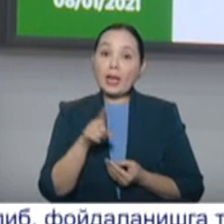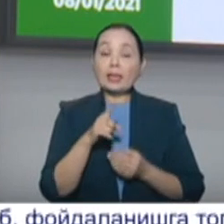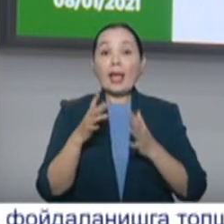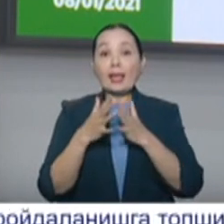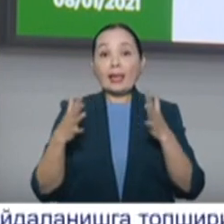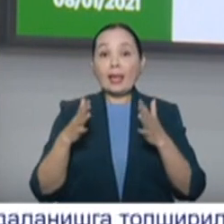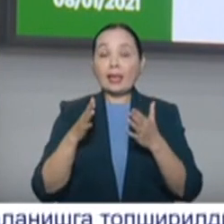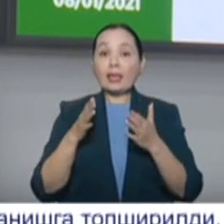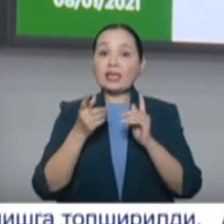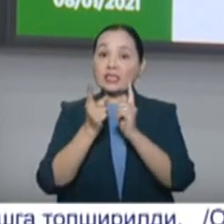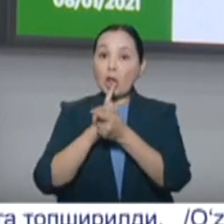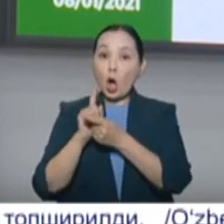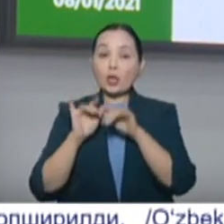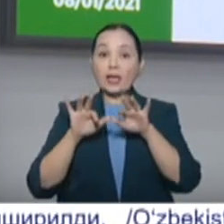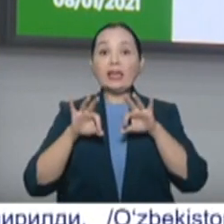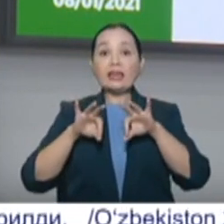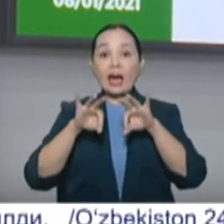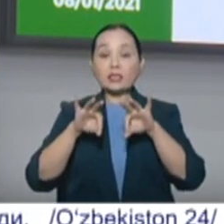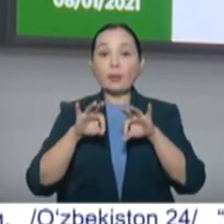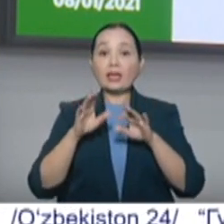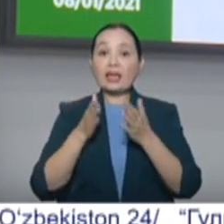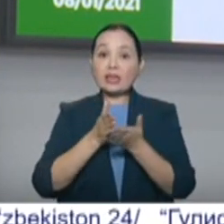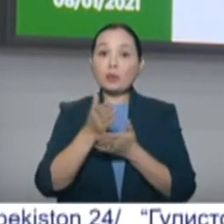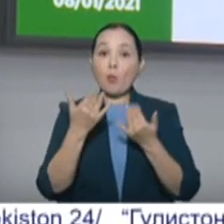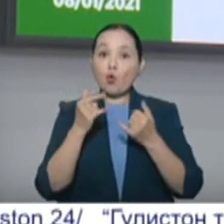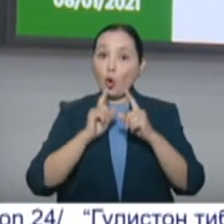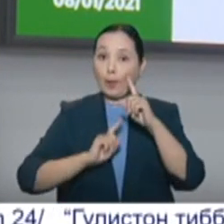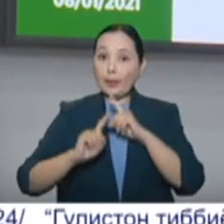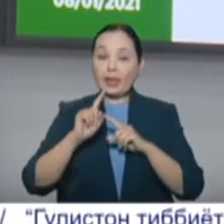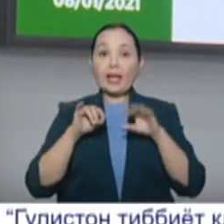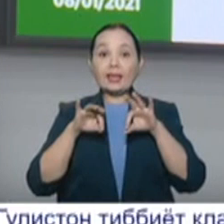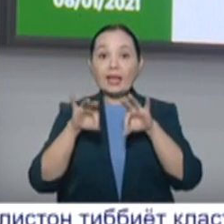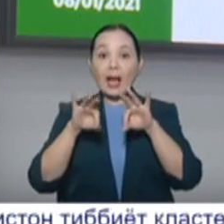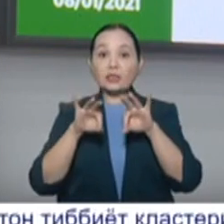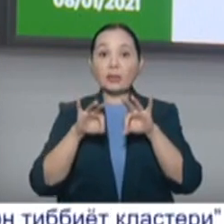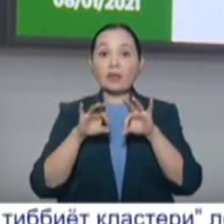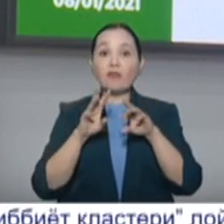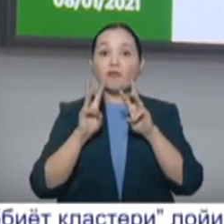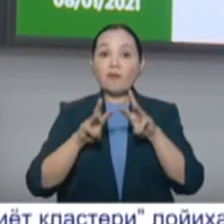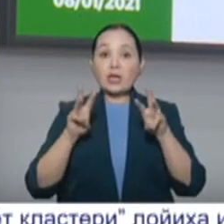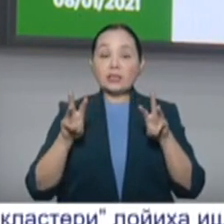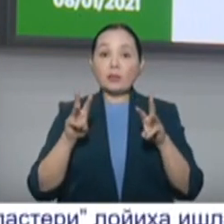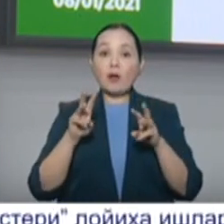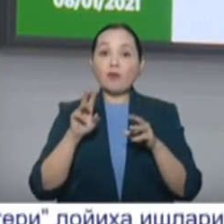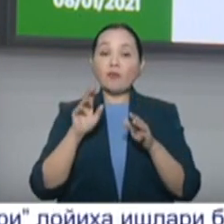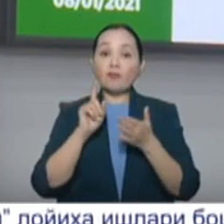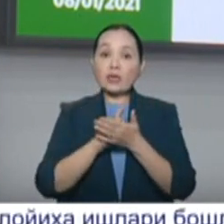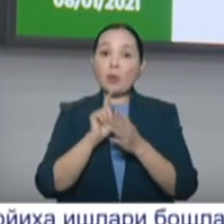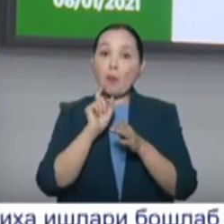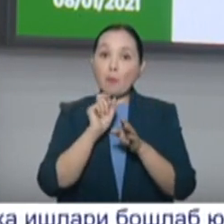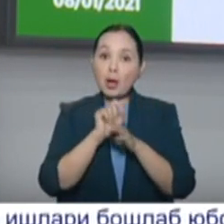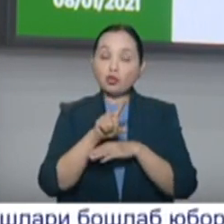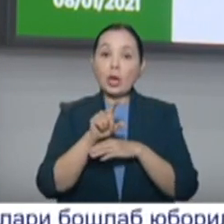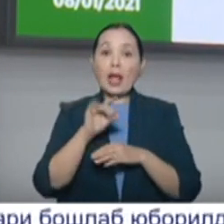islohot qilinayotgan soha bu transport tizimi. Bugungi brifingda transport vaziri vazifasini bajaruvchi Ilhom aka Mahkamov